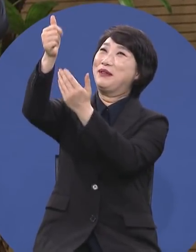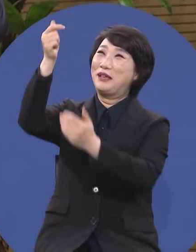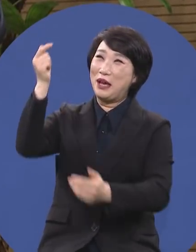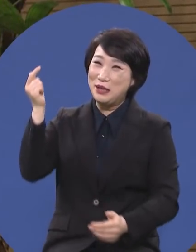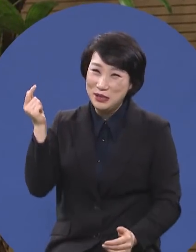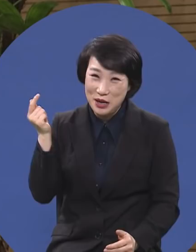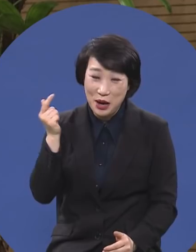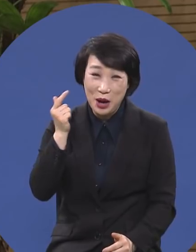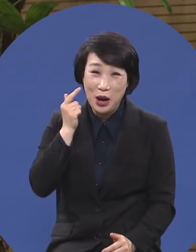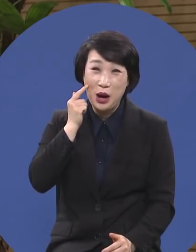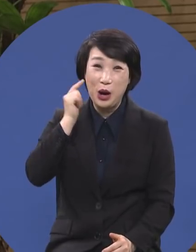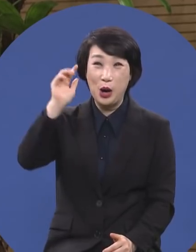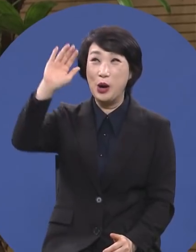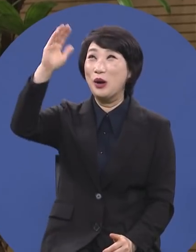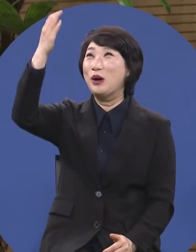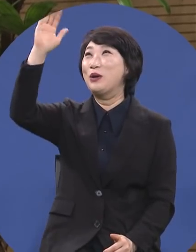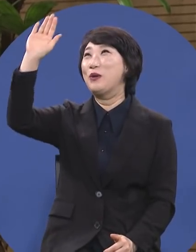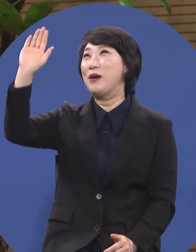하나님께